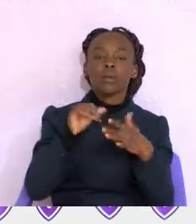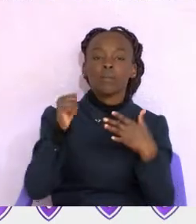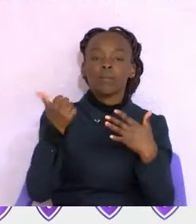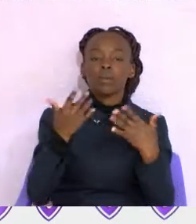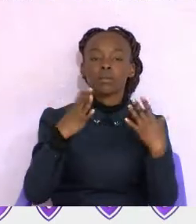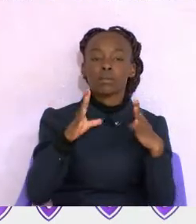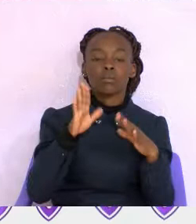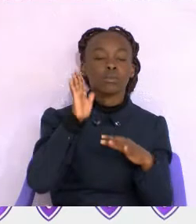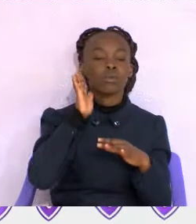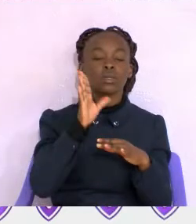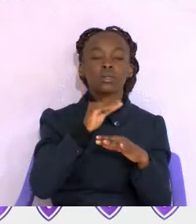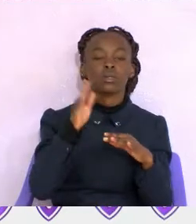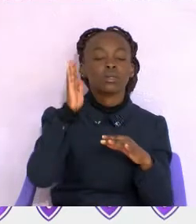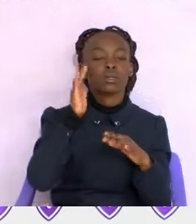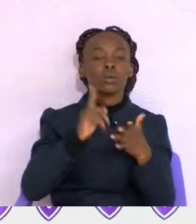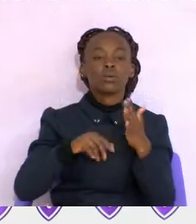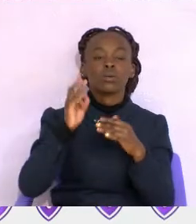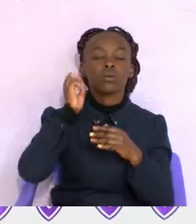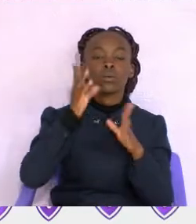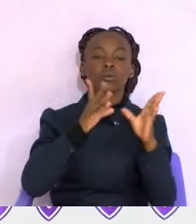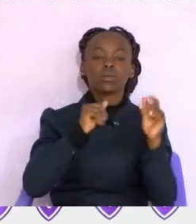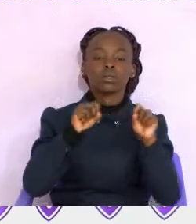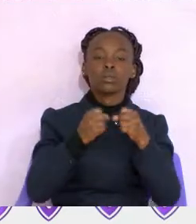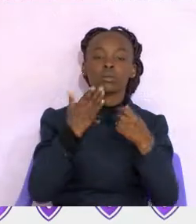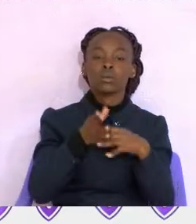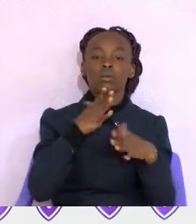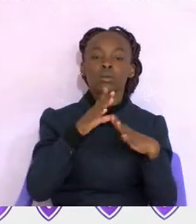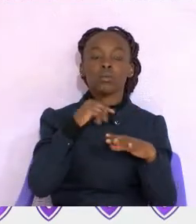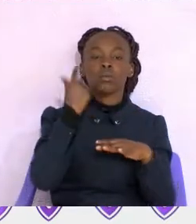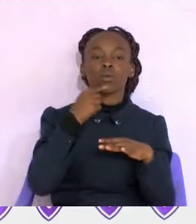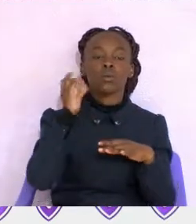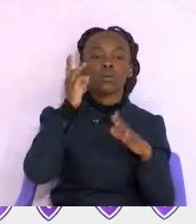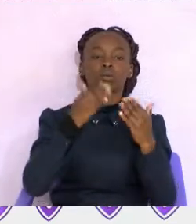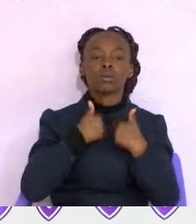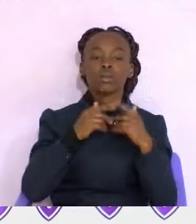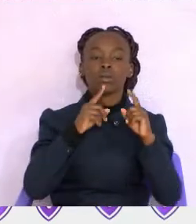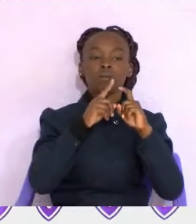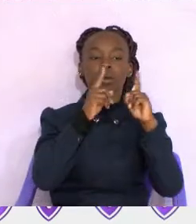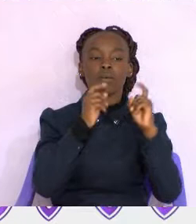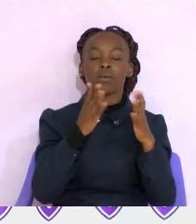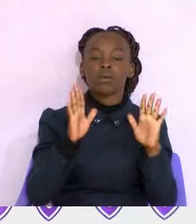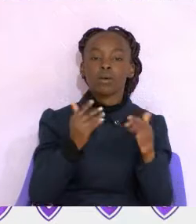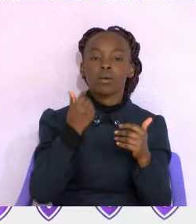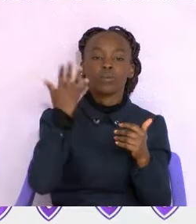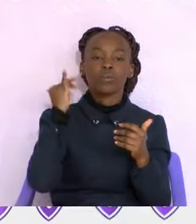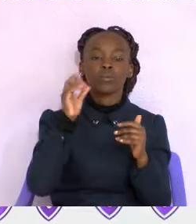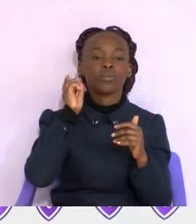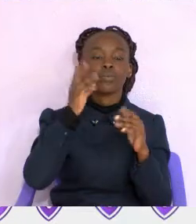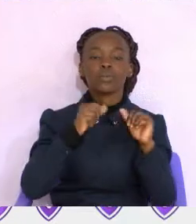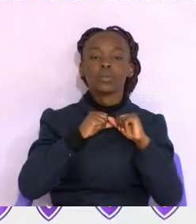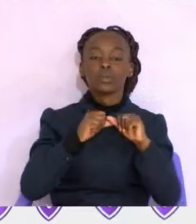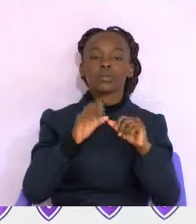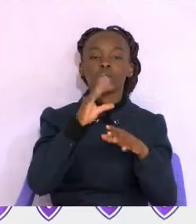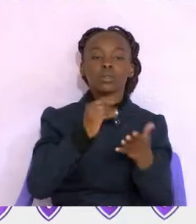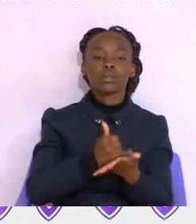hawasikii, wengine hawajui kitu itafanyika, kuna watu bado watapata picha ya vile wataendelea. Kuna watu bado watasaidika